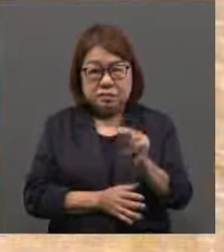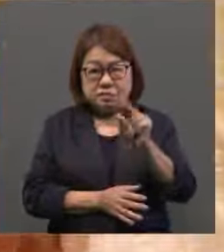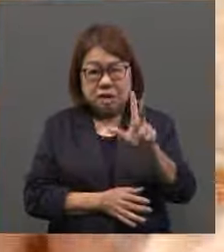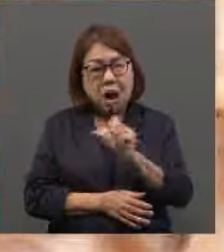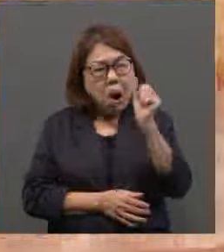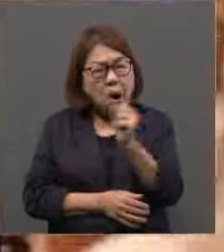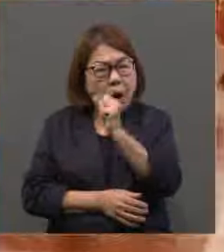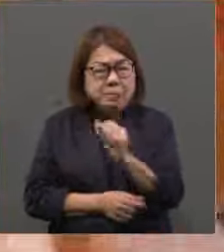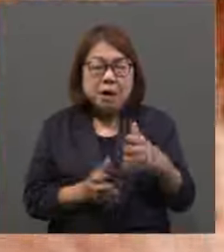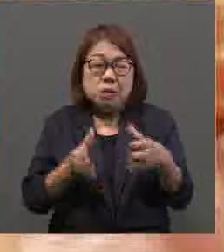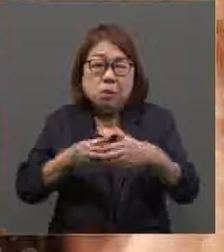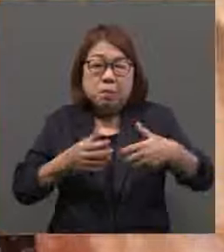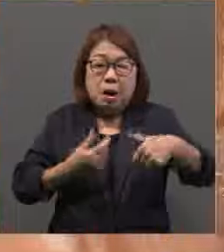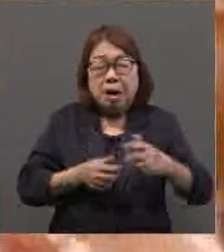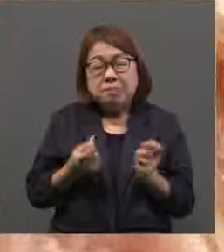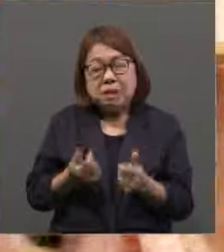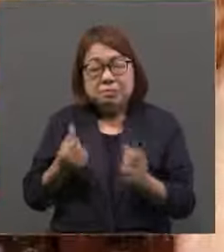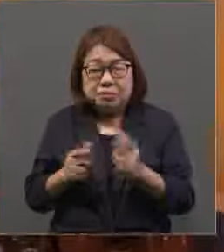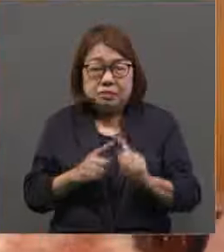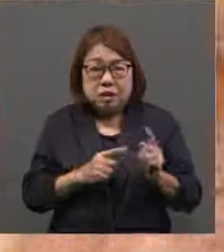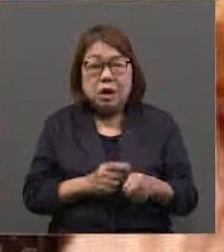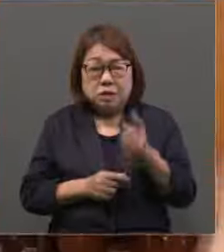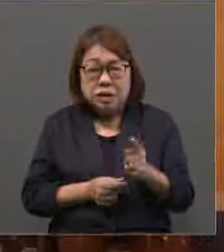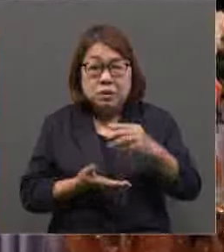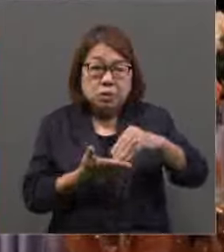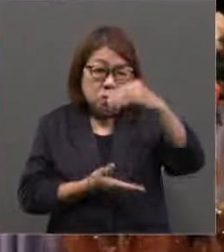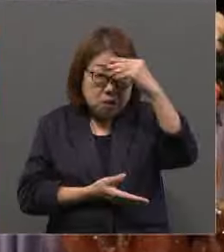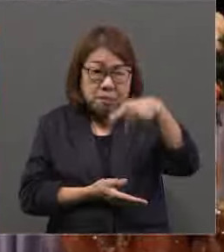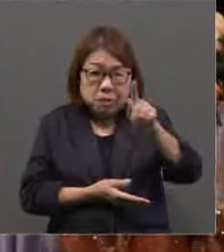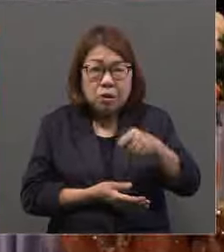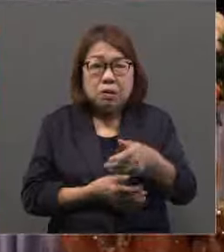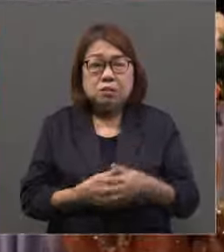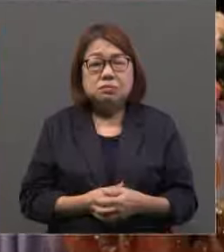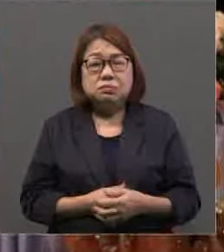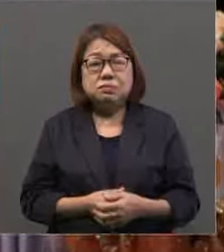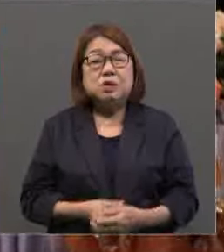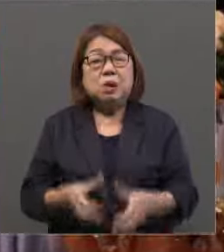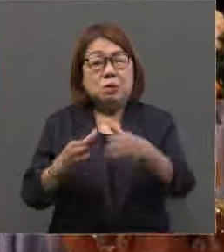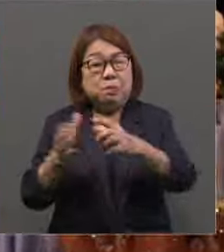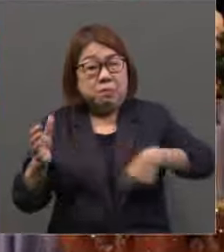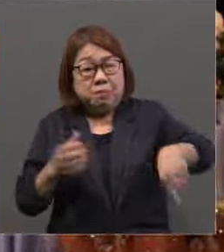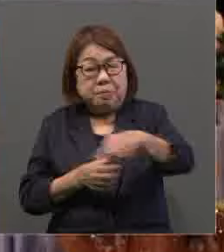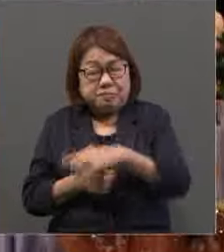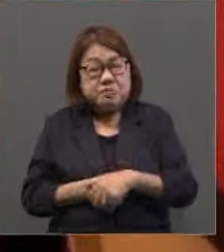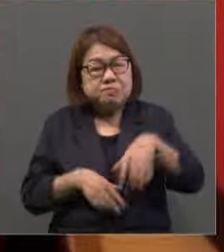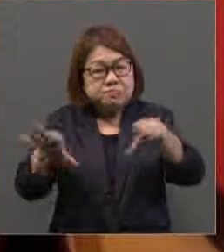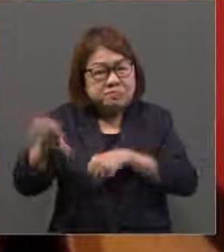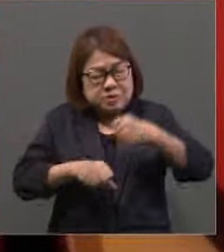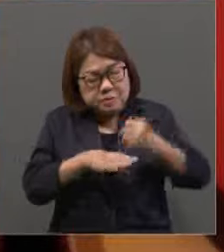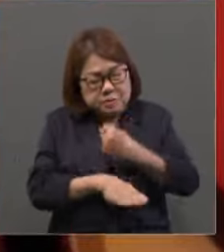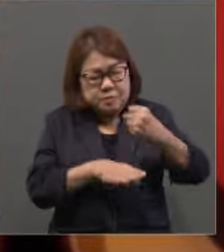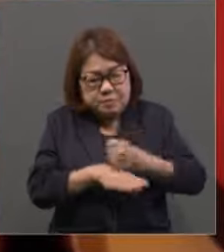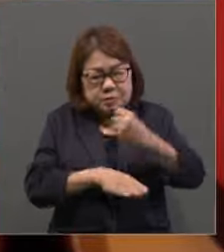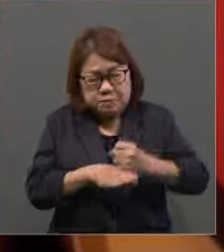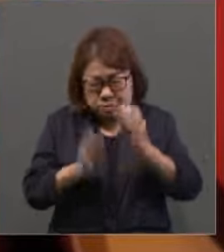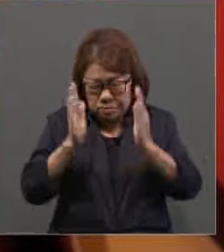องเล่นเต้นได้อย่างไม่น่าเชื่อว่าเป็นฝีมือของเด็กวัยประถมเท่านั้นน้องๆกลุ่มนี้ต่างมารวมวงฝึกซ้อมกันอย่างแข็งขัน